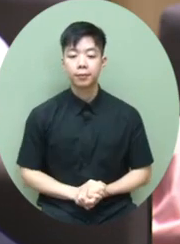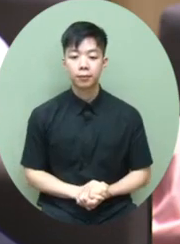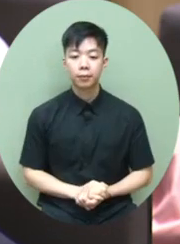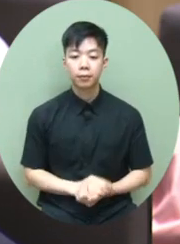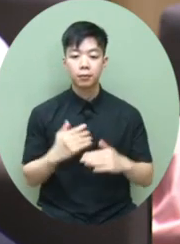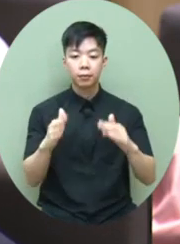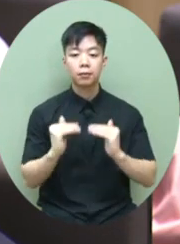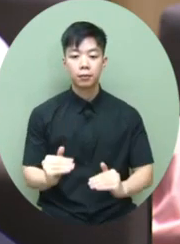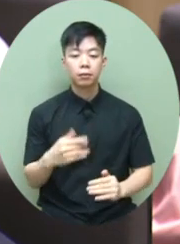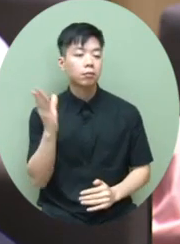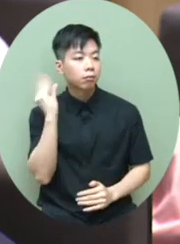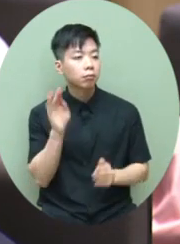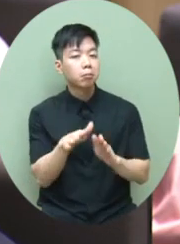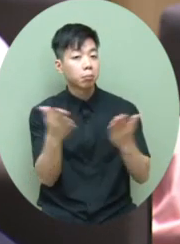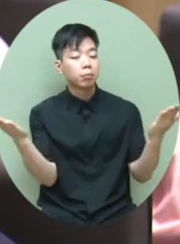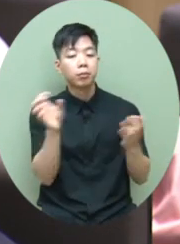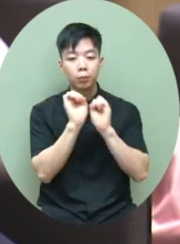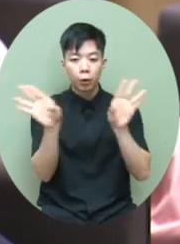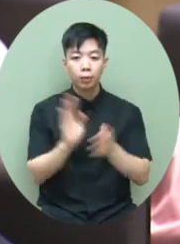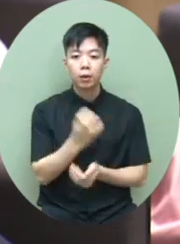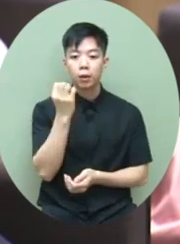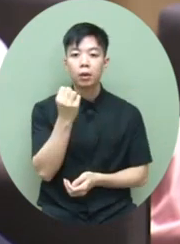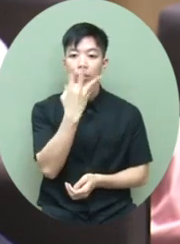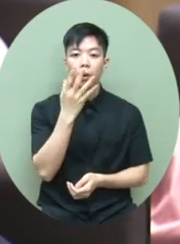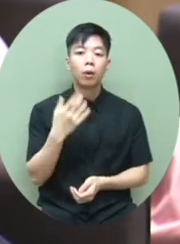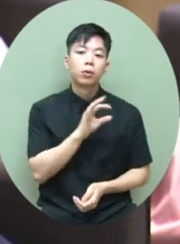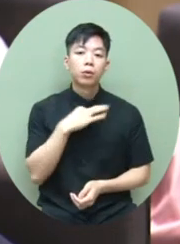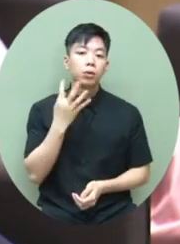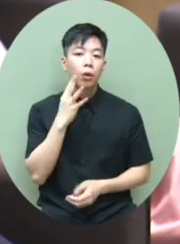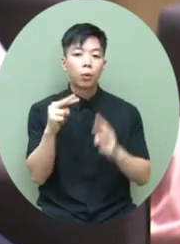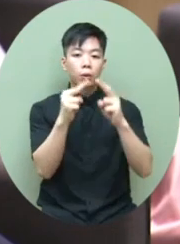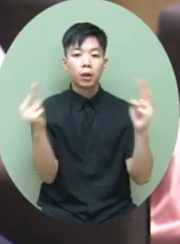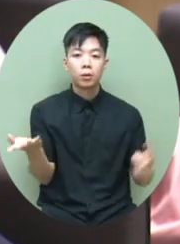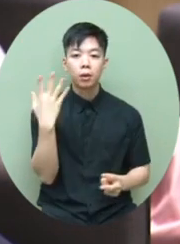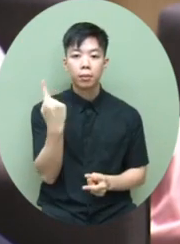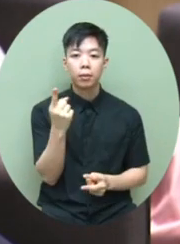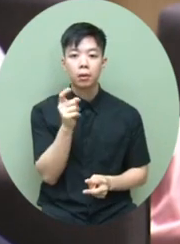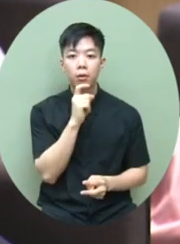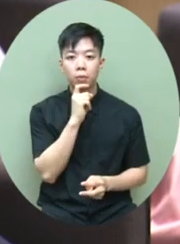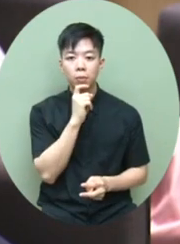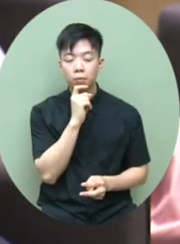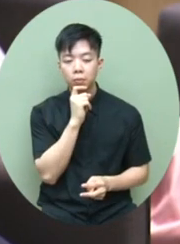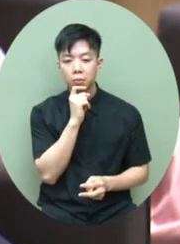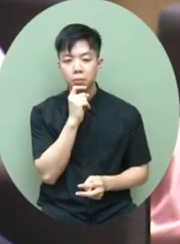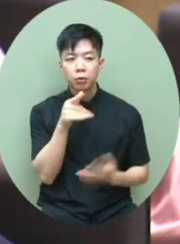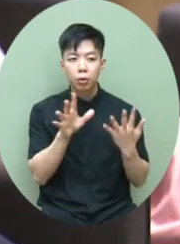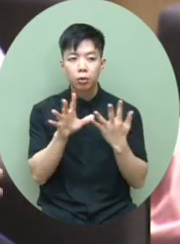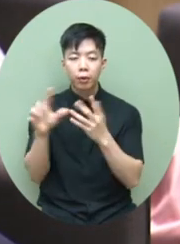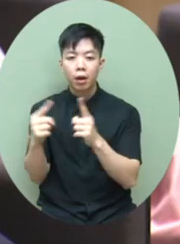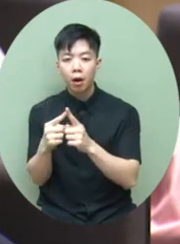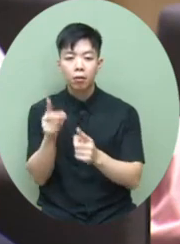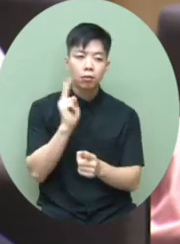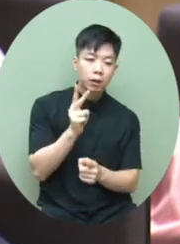傳媒報道過，在港珠澳大橋那裡昨天是應該有一些幾百名的旅客